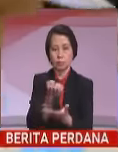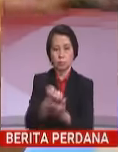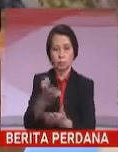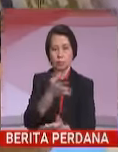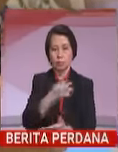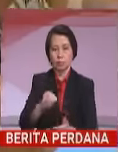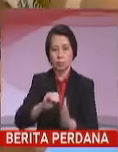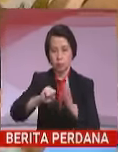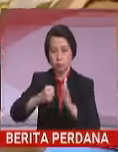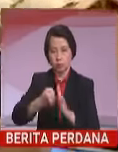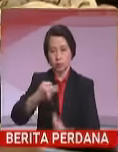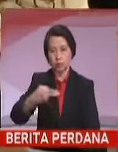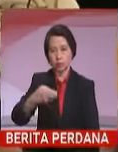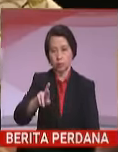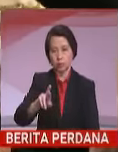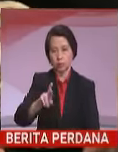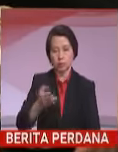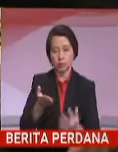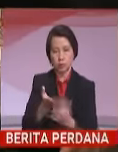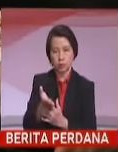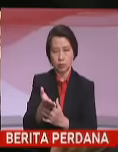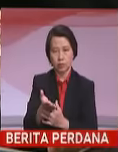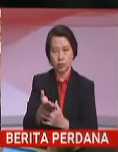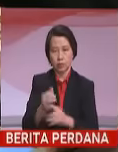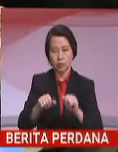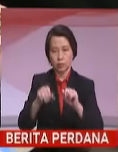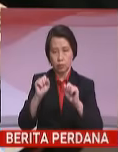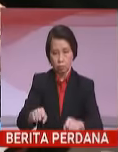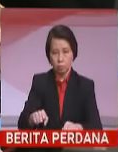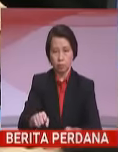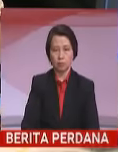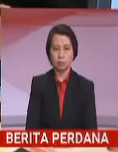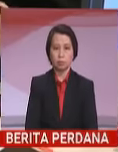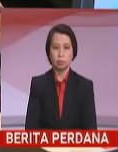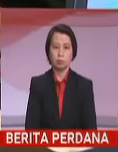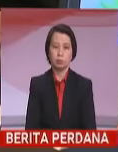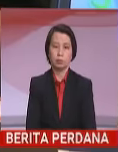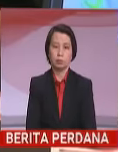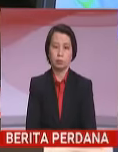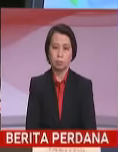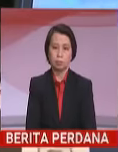serta sumber manusia melalui ekosistem berdaya boleh.